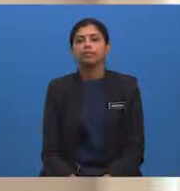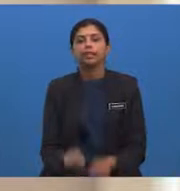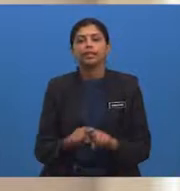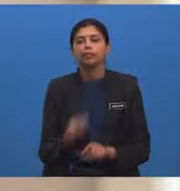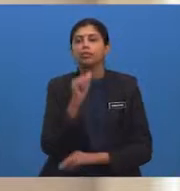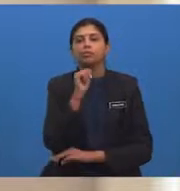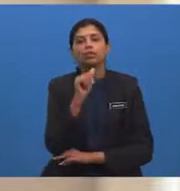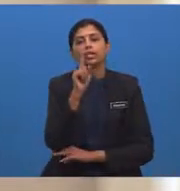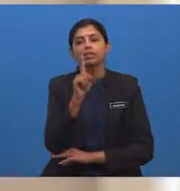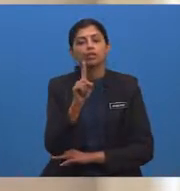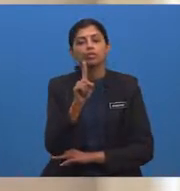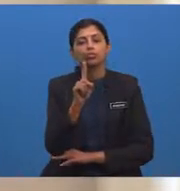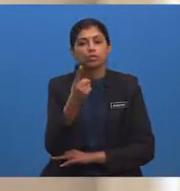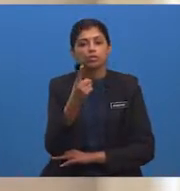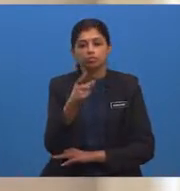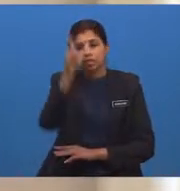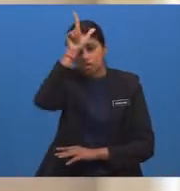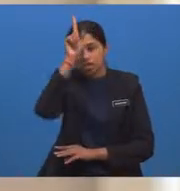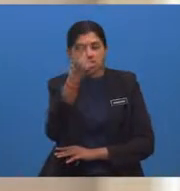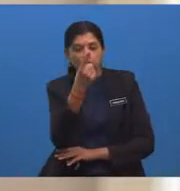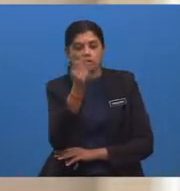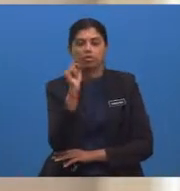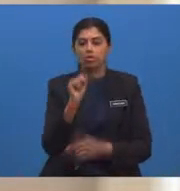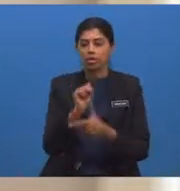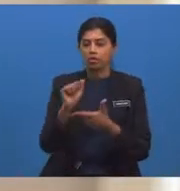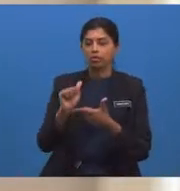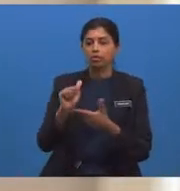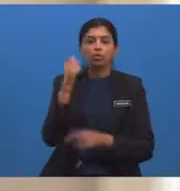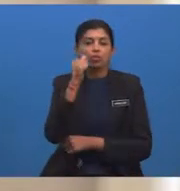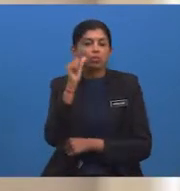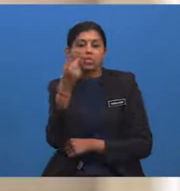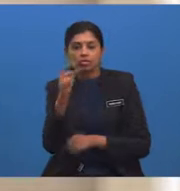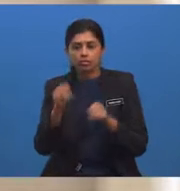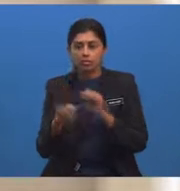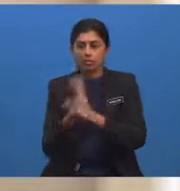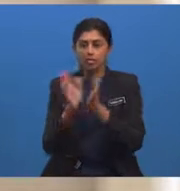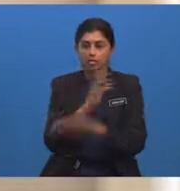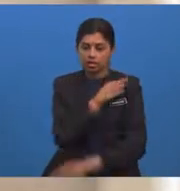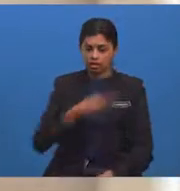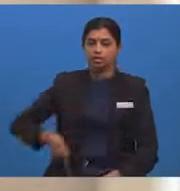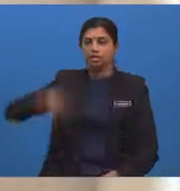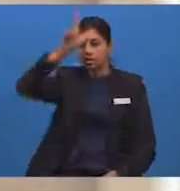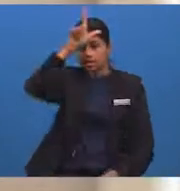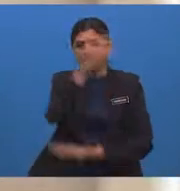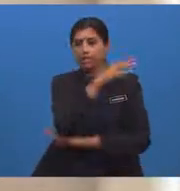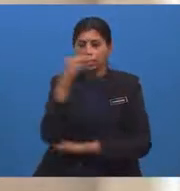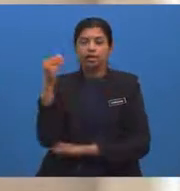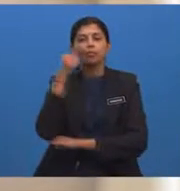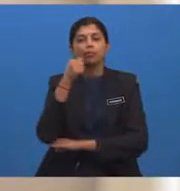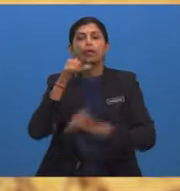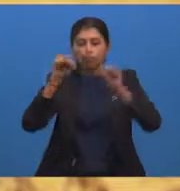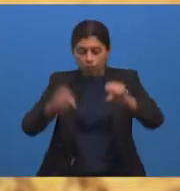satu jantina sahaja, di mana wanita dari keturunan raja juga boleh dilantik sebagai